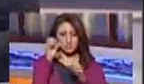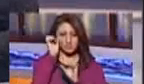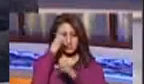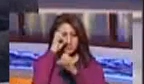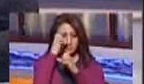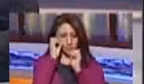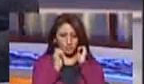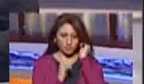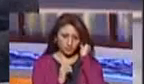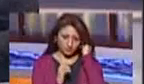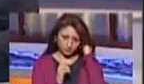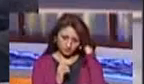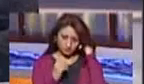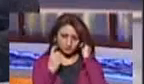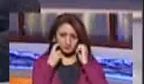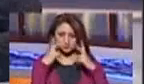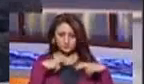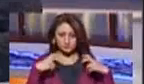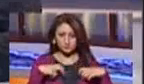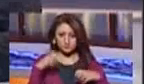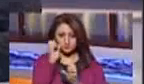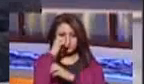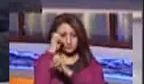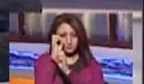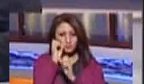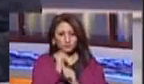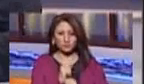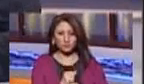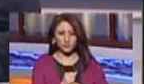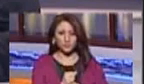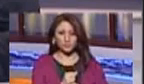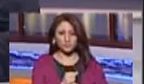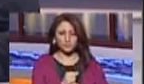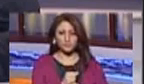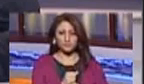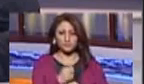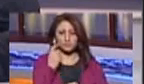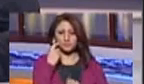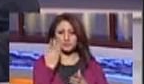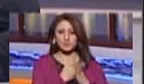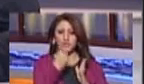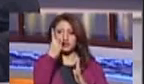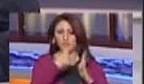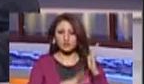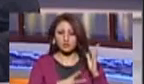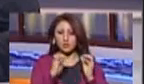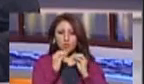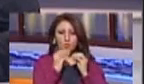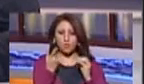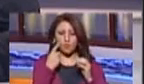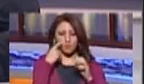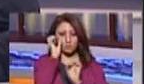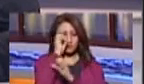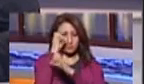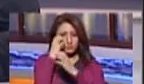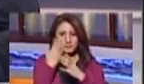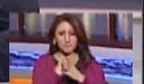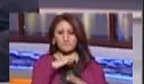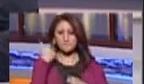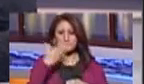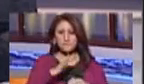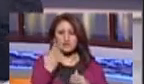فندم. اهلا استاذ عمرو، اهلا بيك. احب اعرف من حضرتك التقرير النهائي لاسباب